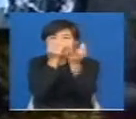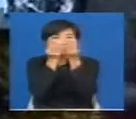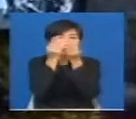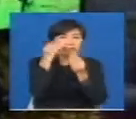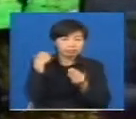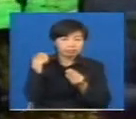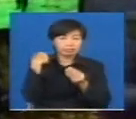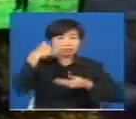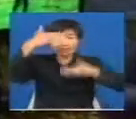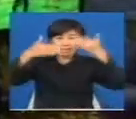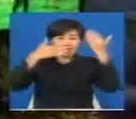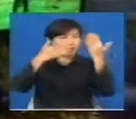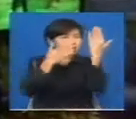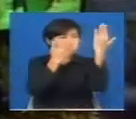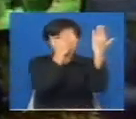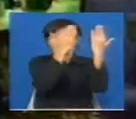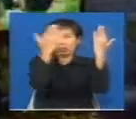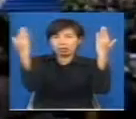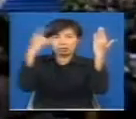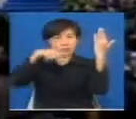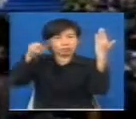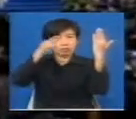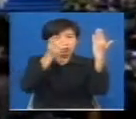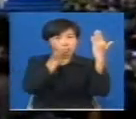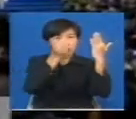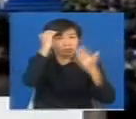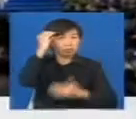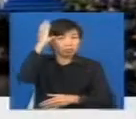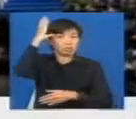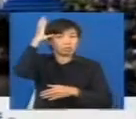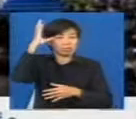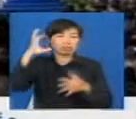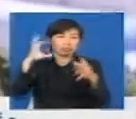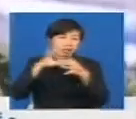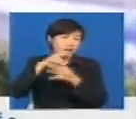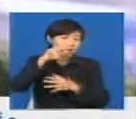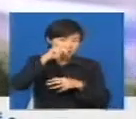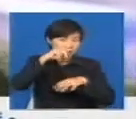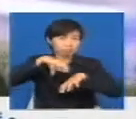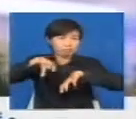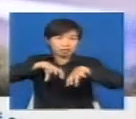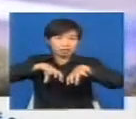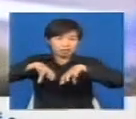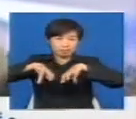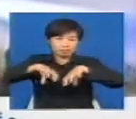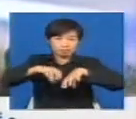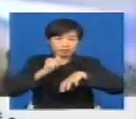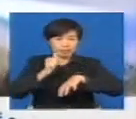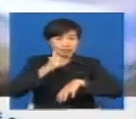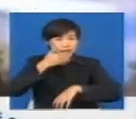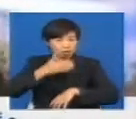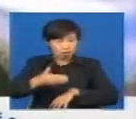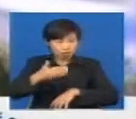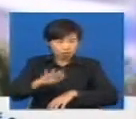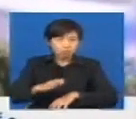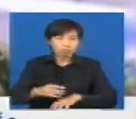ล่าวนี้นอกจากจะให้ความรู้ในด้านการจัดการทรัพยากรน้ำอย่างยั่งยืนแล้วยังเป็นการเปิดโอกาสให้